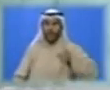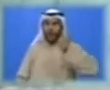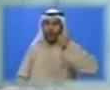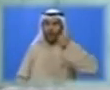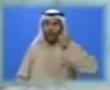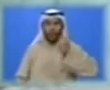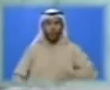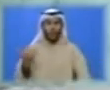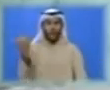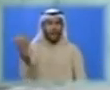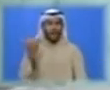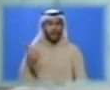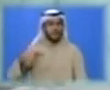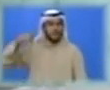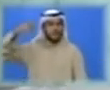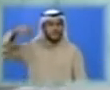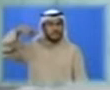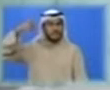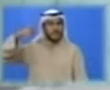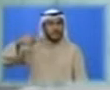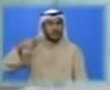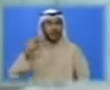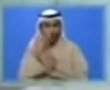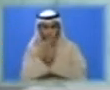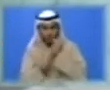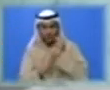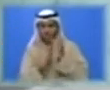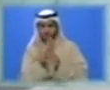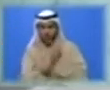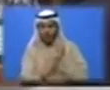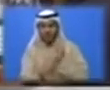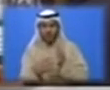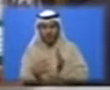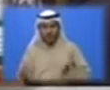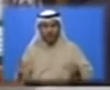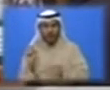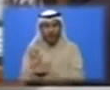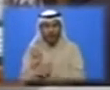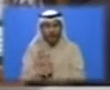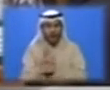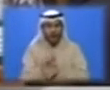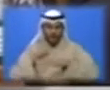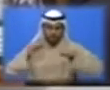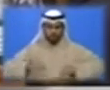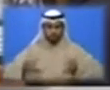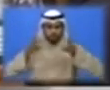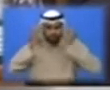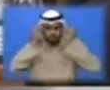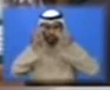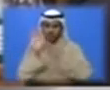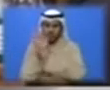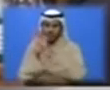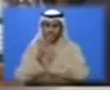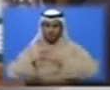أجيال إيجابية وفاعلة ومحبة للوطن. هذه الحلقة لبحث